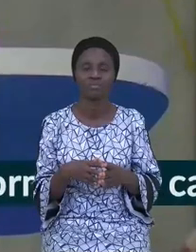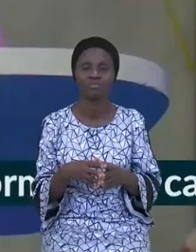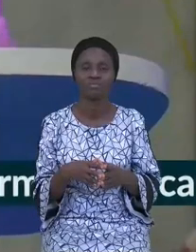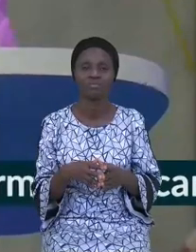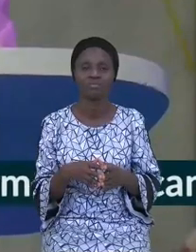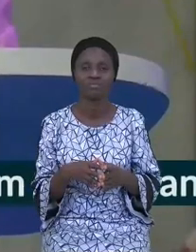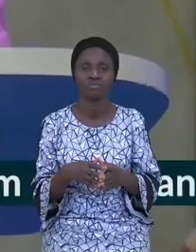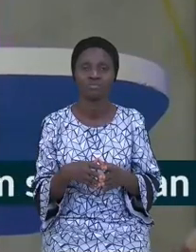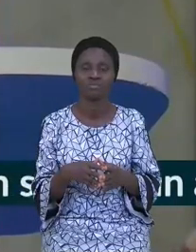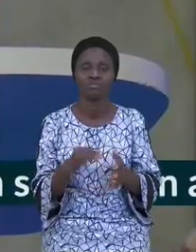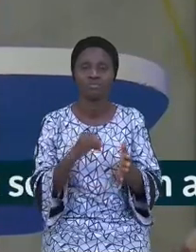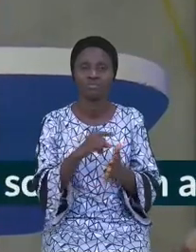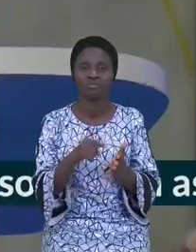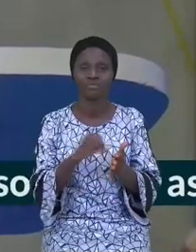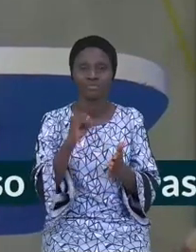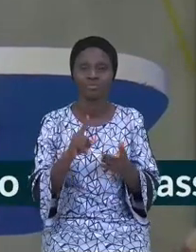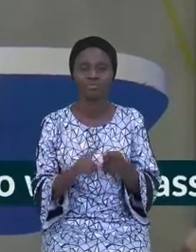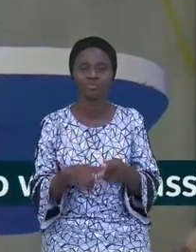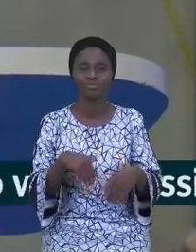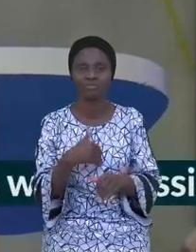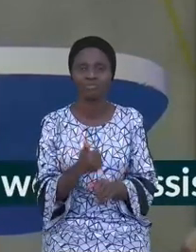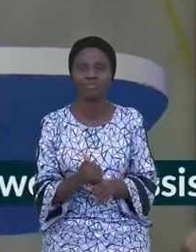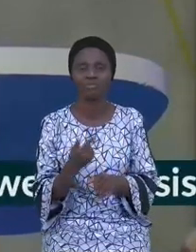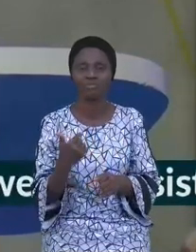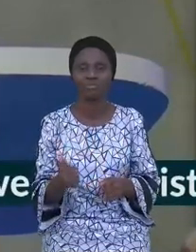c'est vraiment une bonne chose pour vous d'être là.